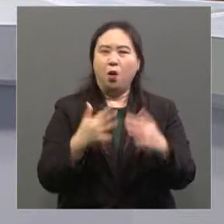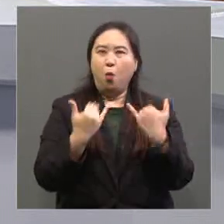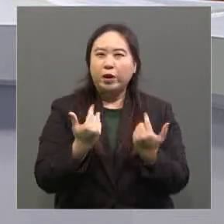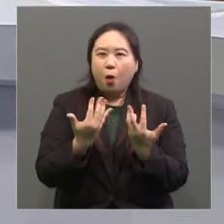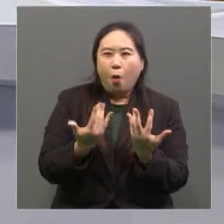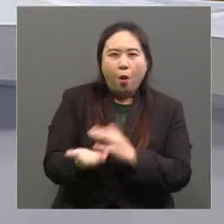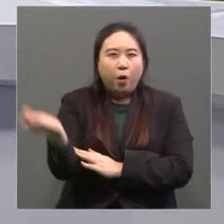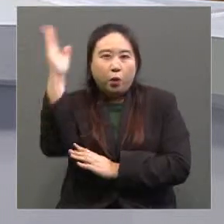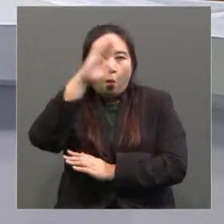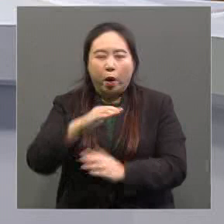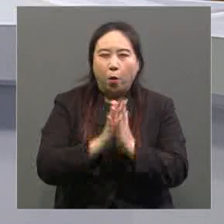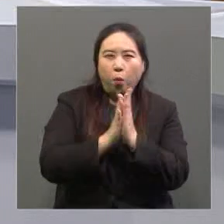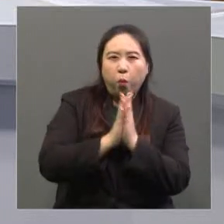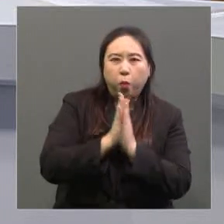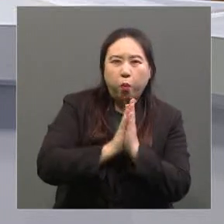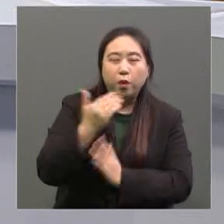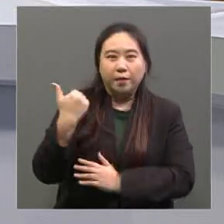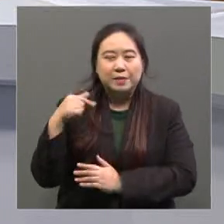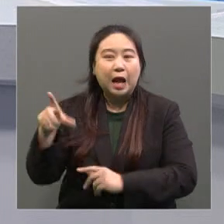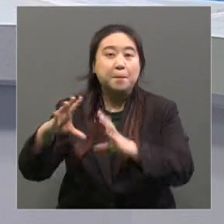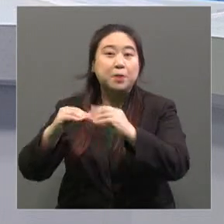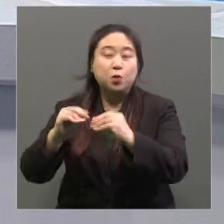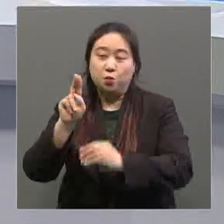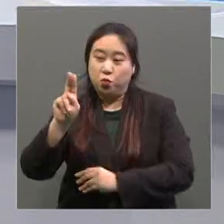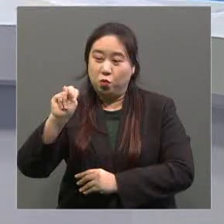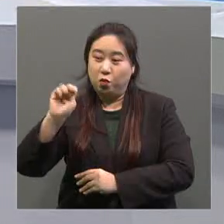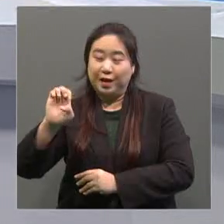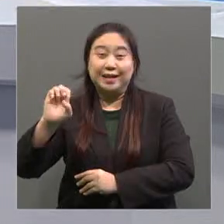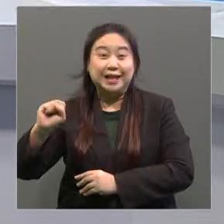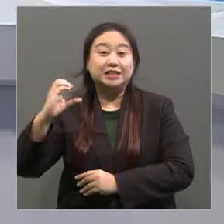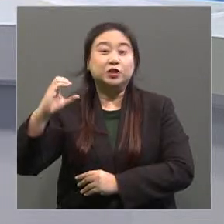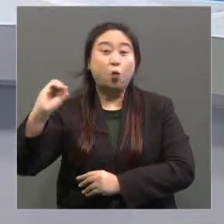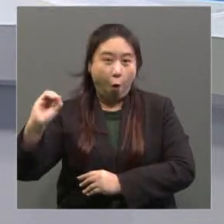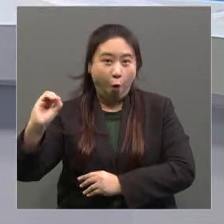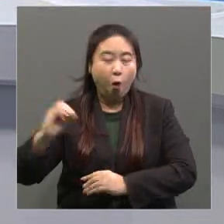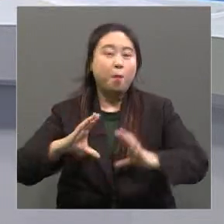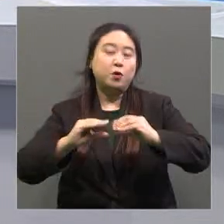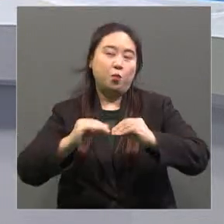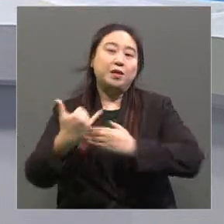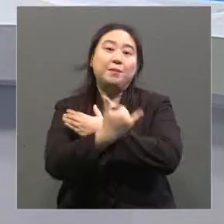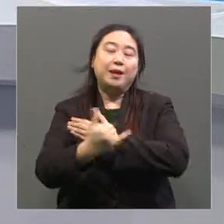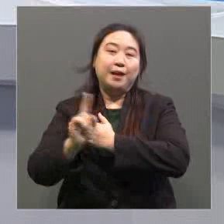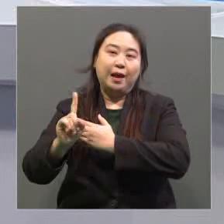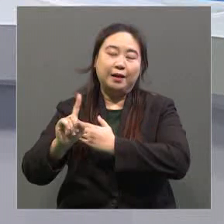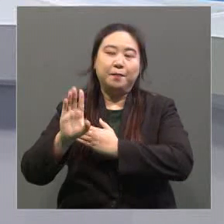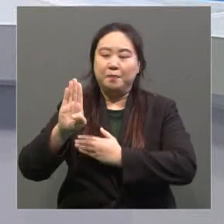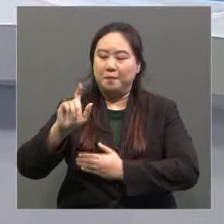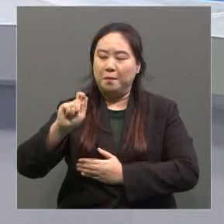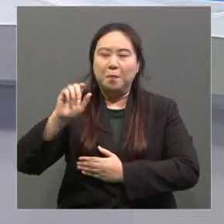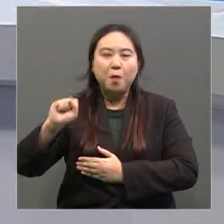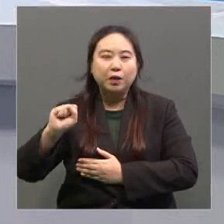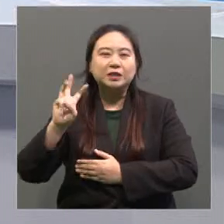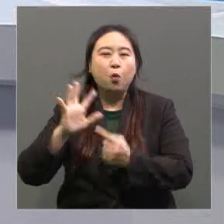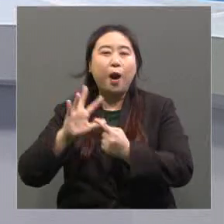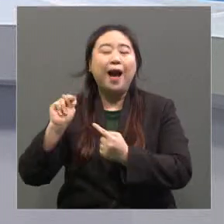ลุ้นกันมาตลอดทั้งวันนะคะเพราะว่าเขามีการประชุมของยูเนสโกเรียกสั้นๆก่อนนะคะประชุมกันที่สาธารณรัฐบอสวาน่าเป็น